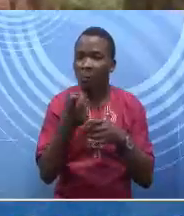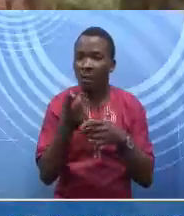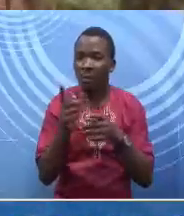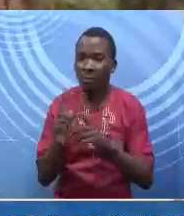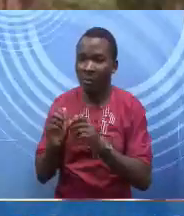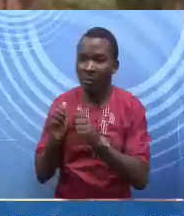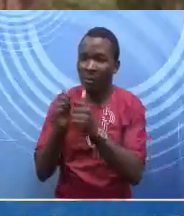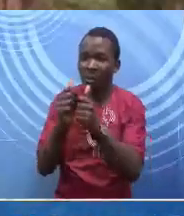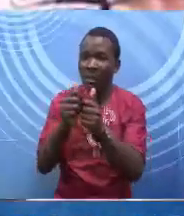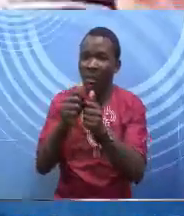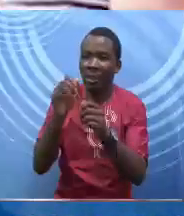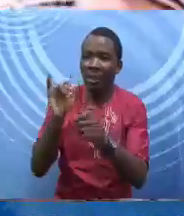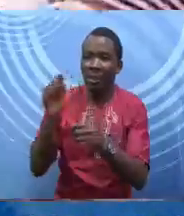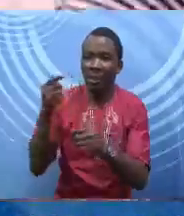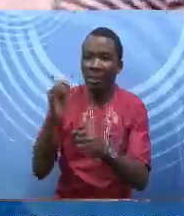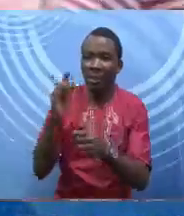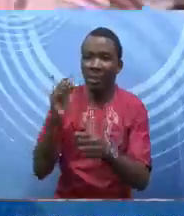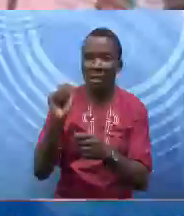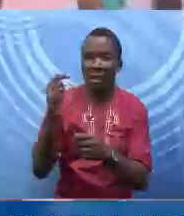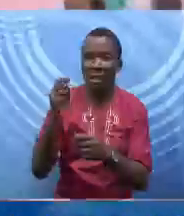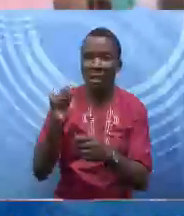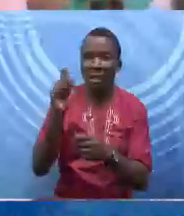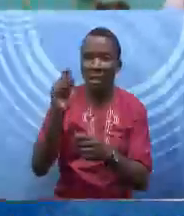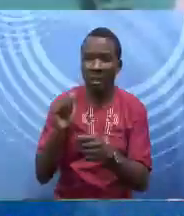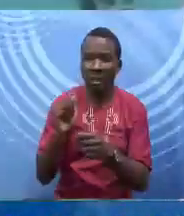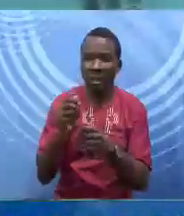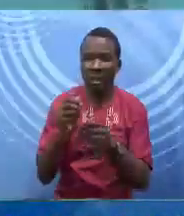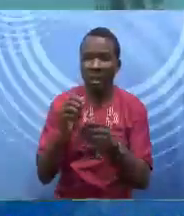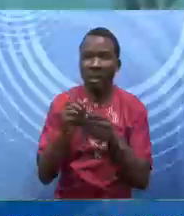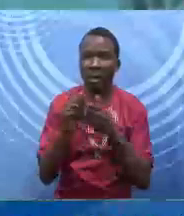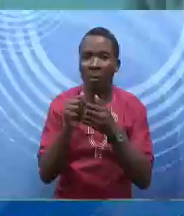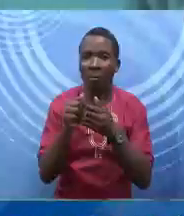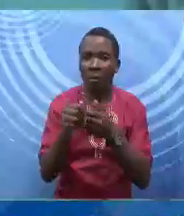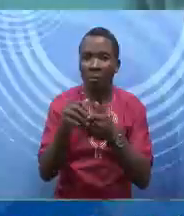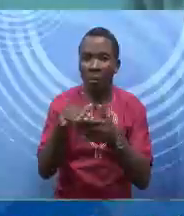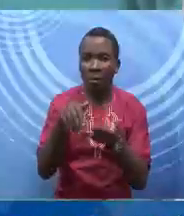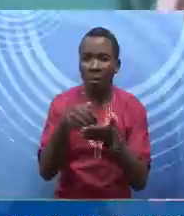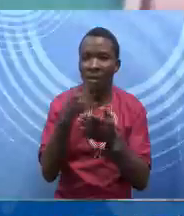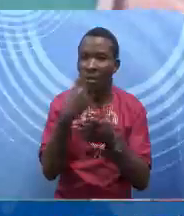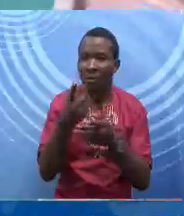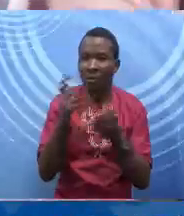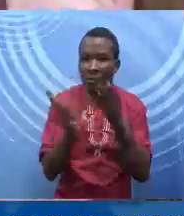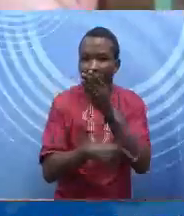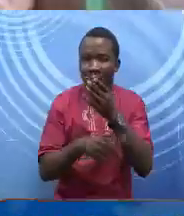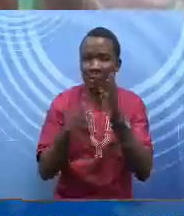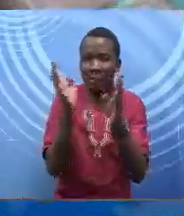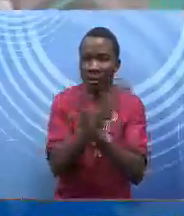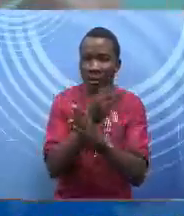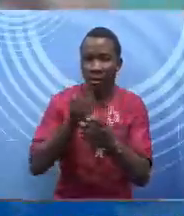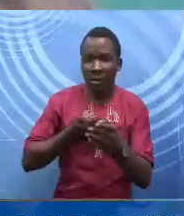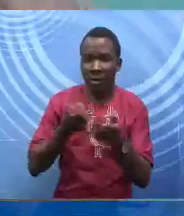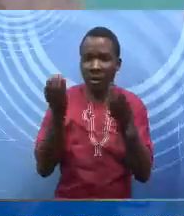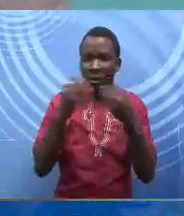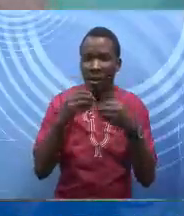aratujyana igitagata. Umuyobozi w'ikigo iyo tubimubwiye aradukubita. Ku ruhande rwa bamwe mu bana b'abakobwa baduhaye aya majwi